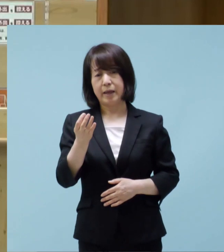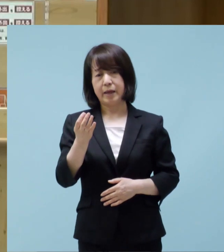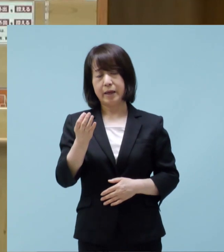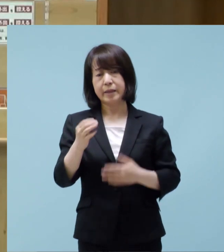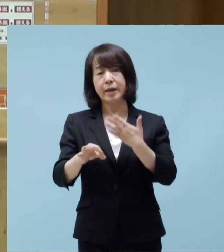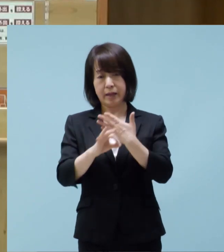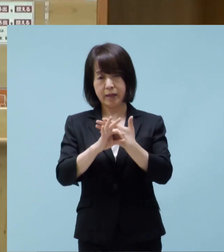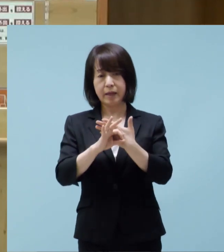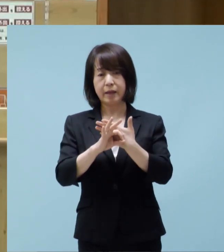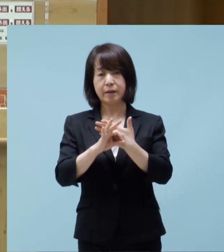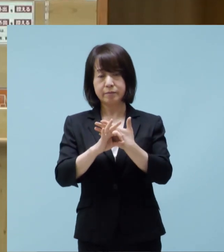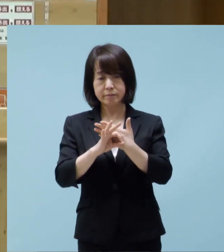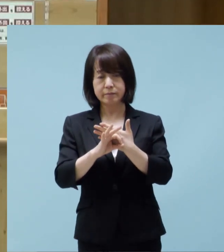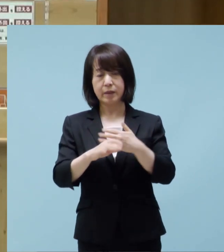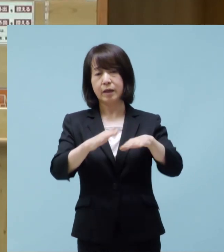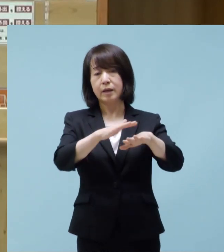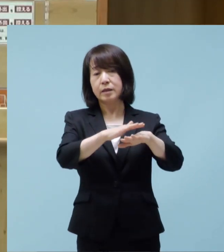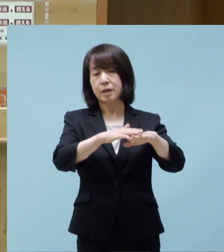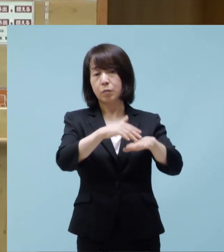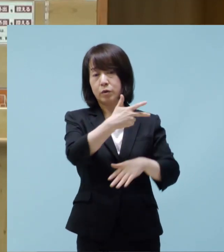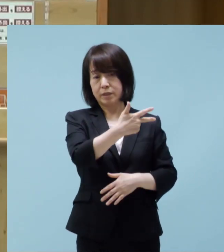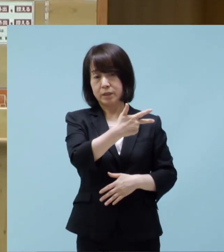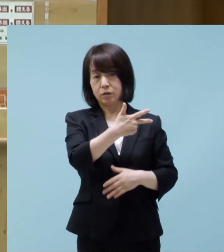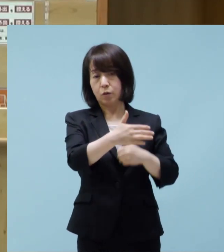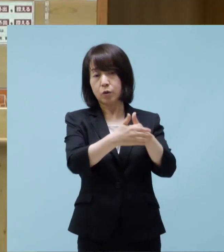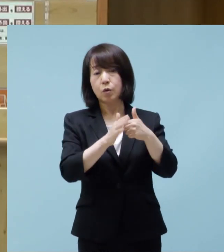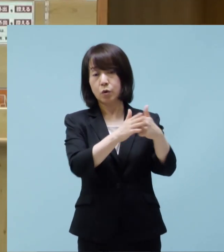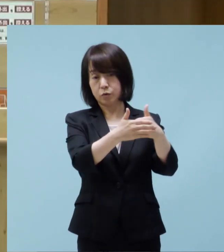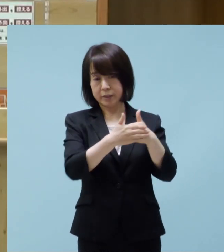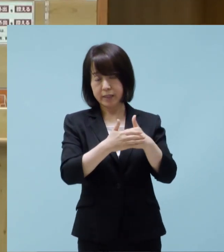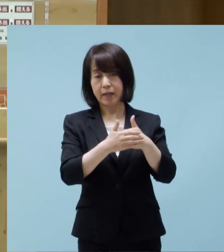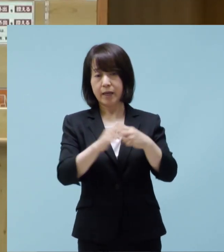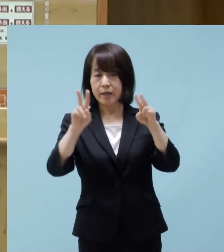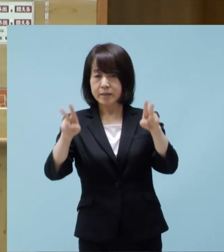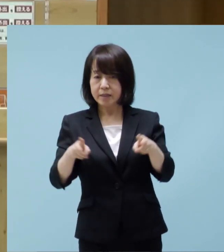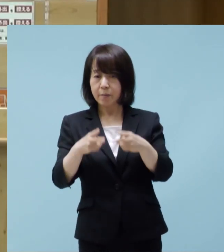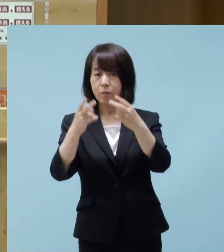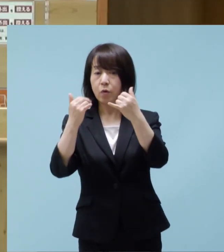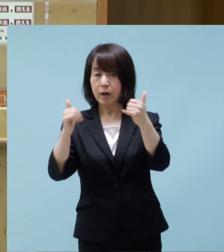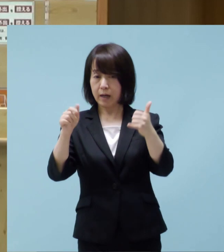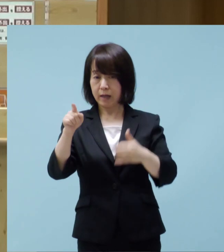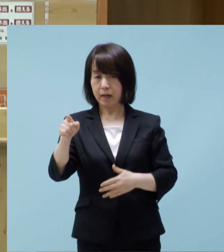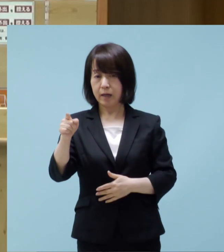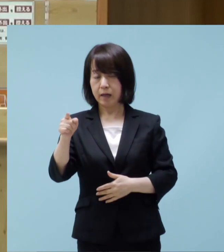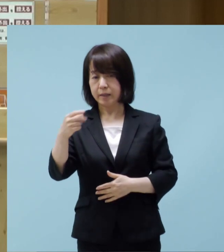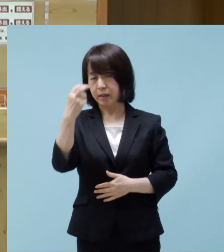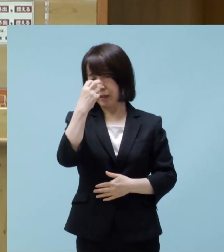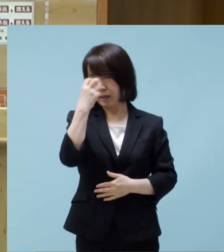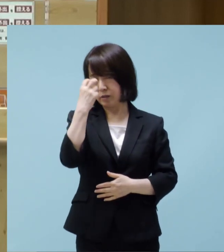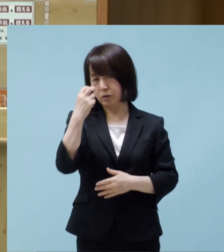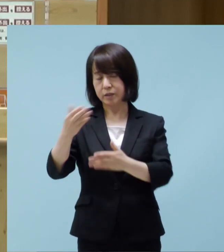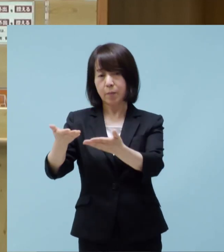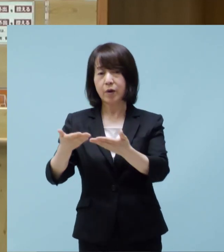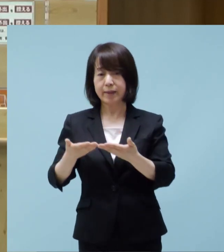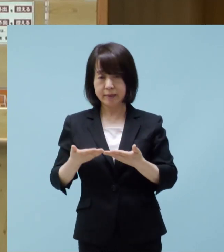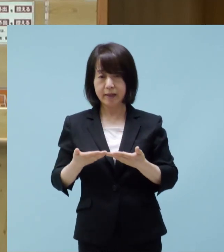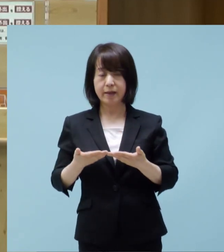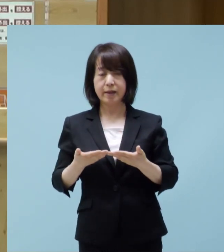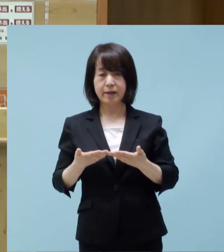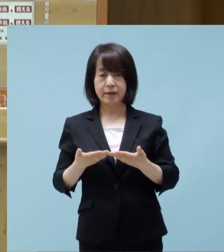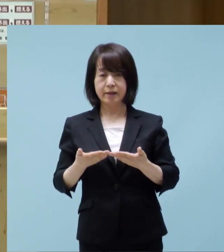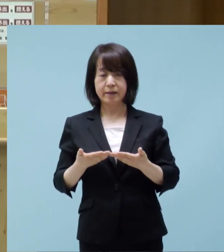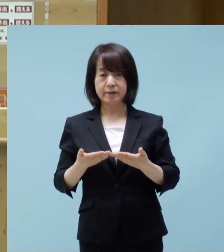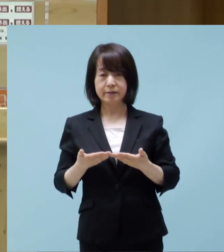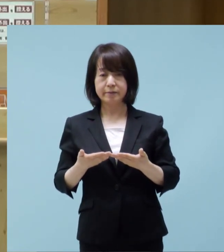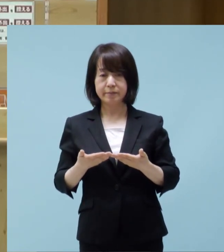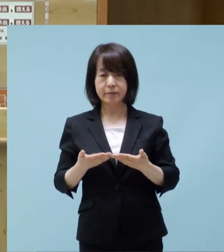幌市と協力をして専門家などに検証を実施をしていただいてですね、そこで得た知